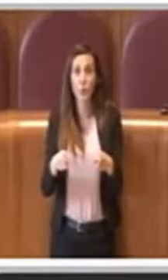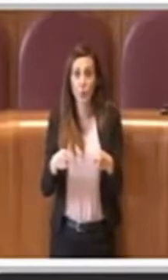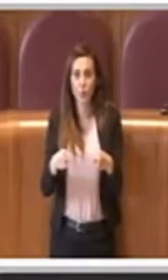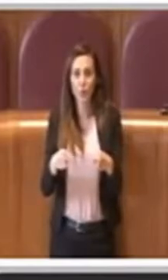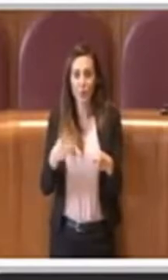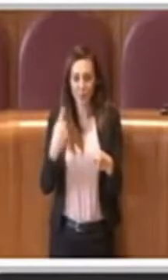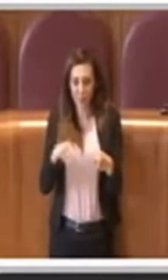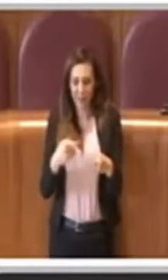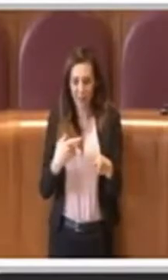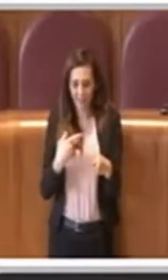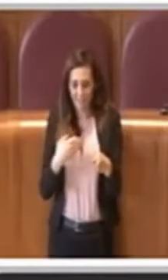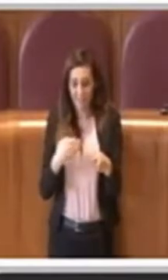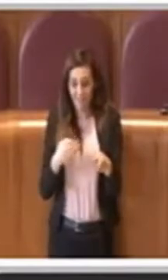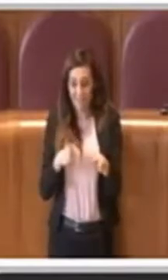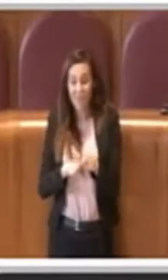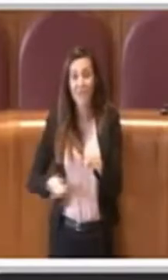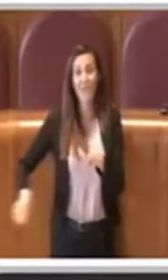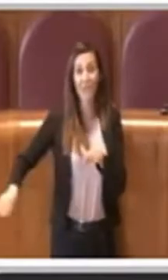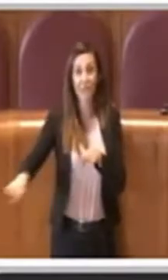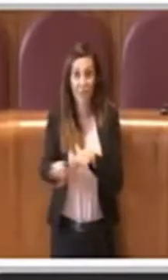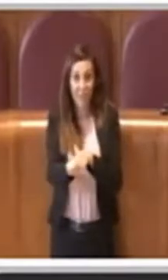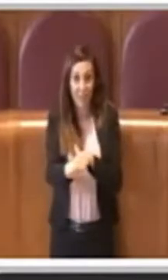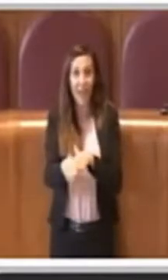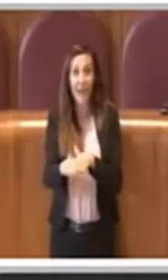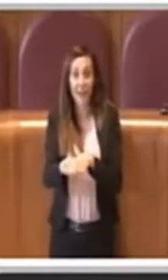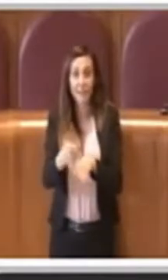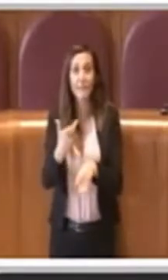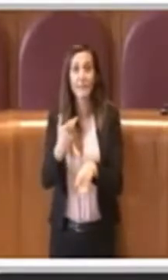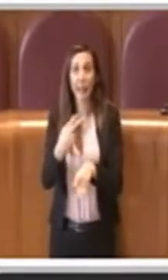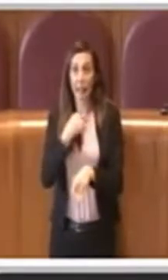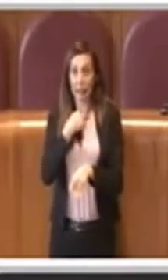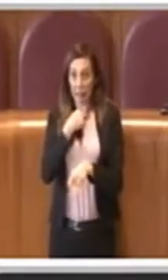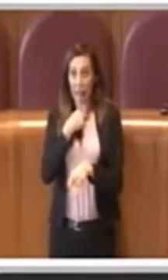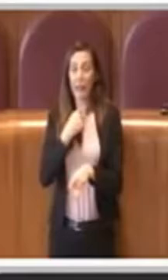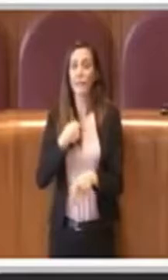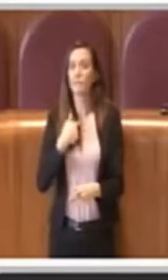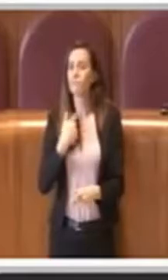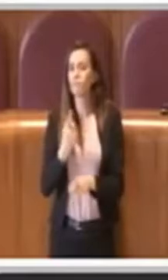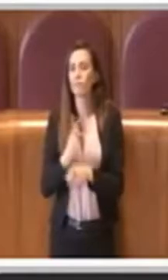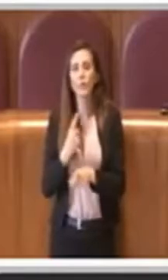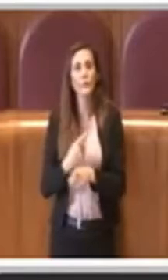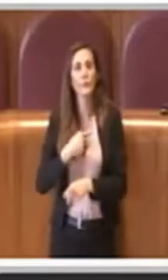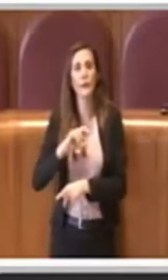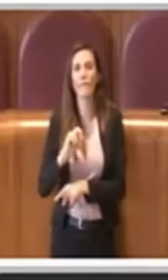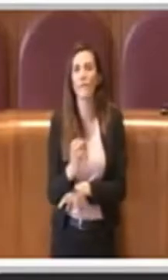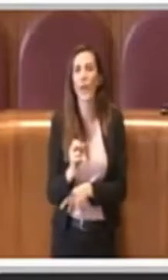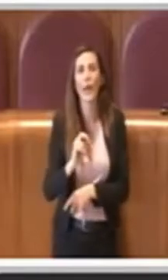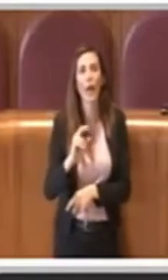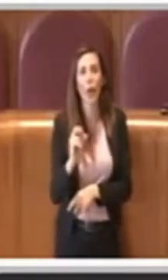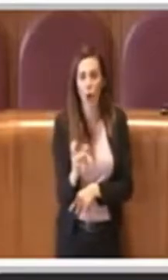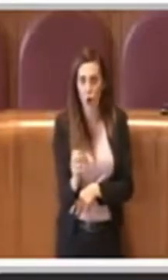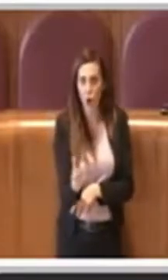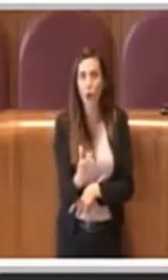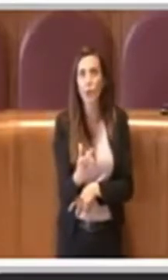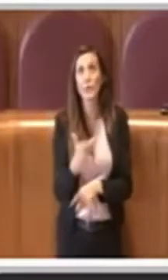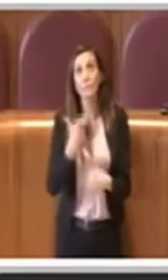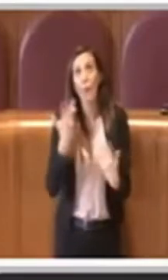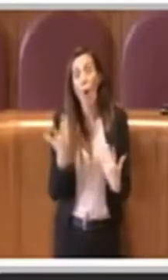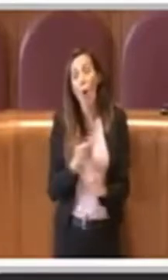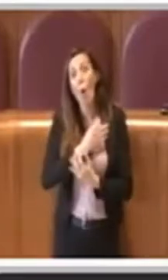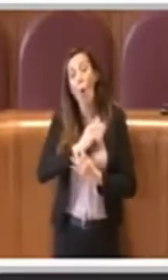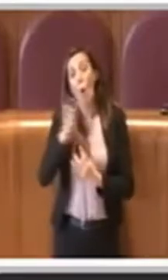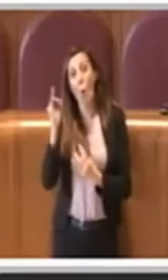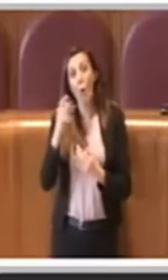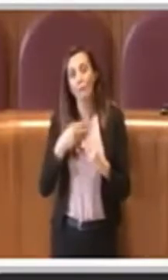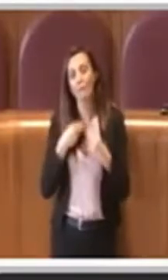certa fase forse avremmo dovuto accelerare un pochino di più, ma o perlomeno far capire di